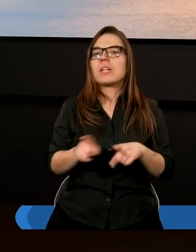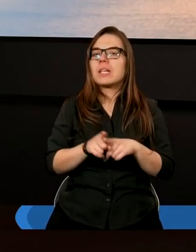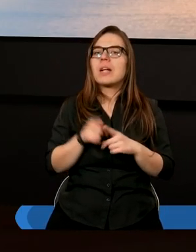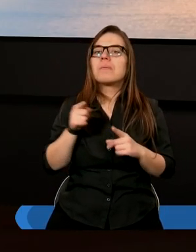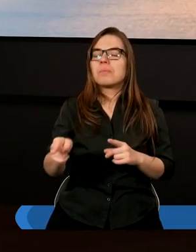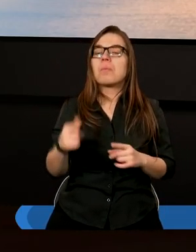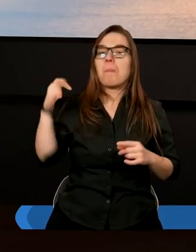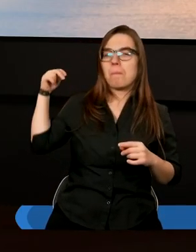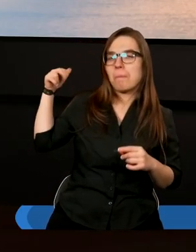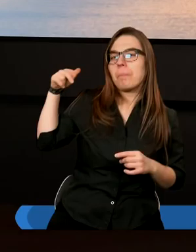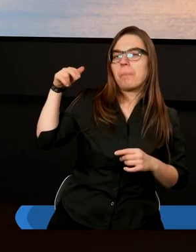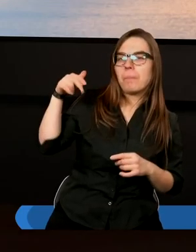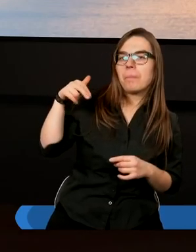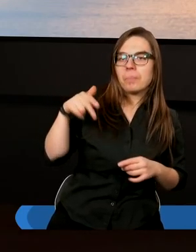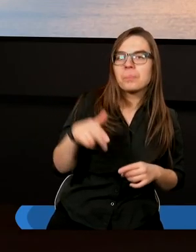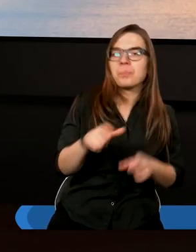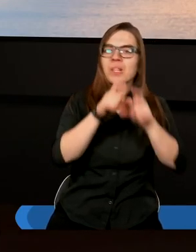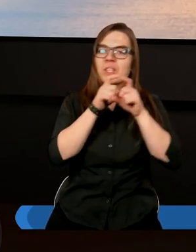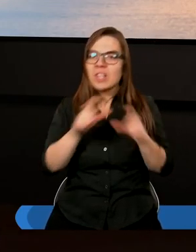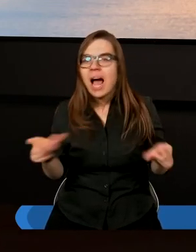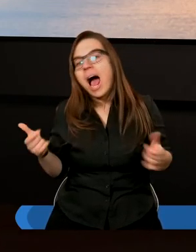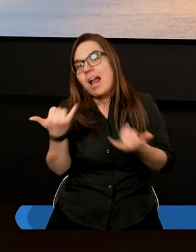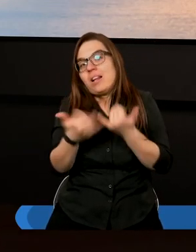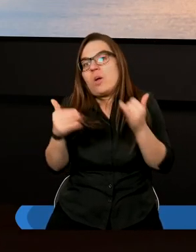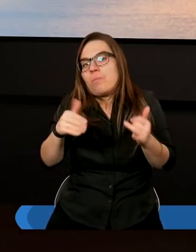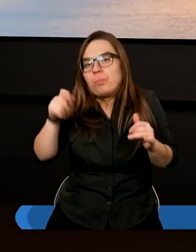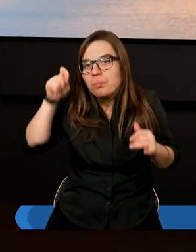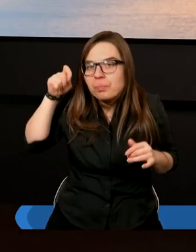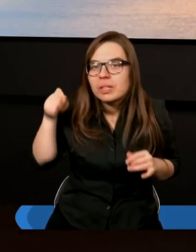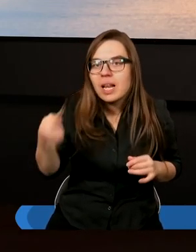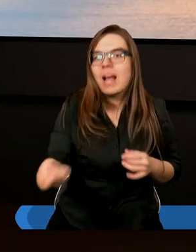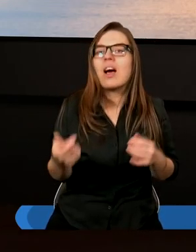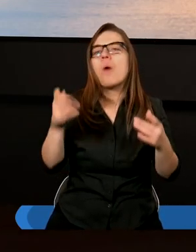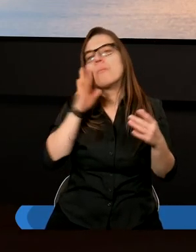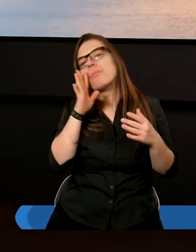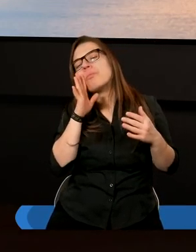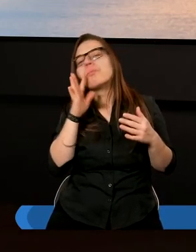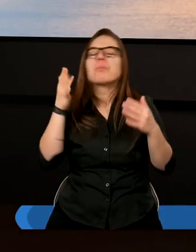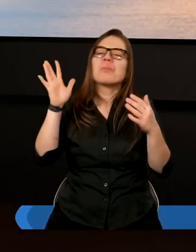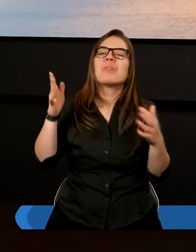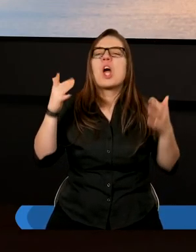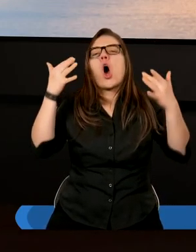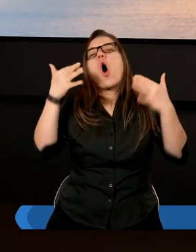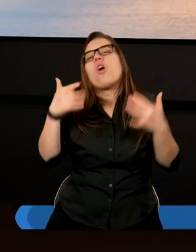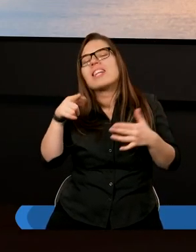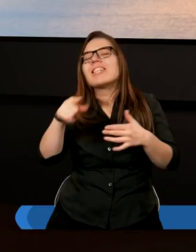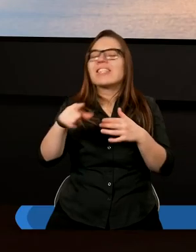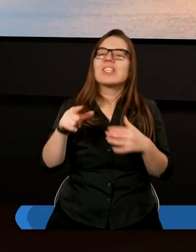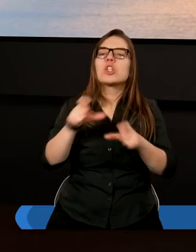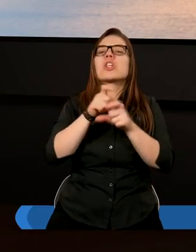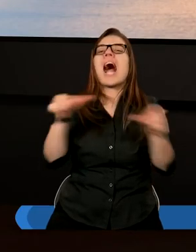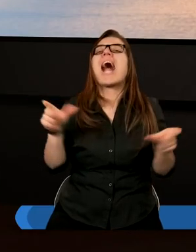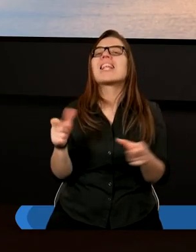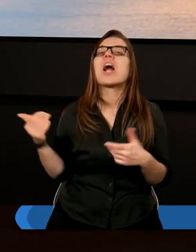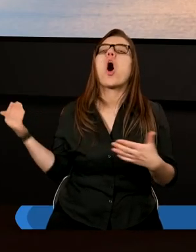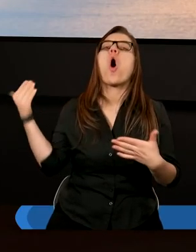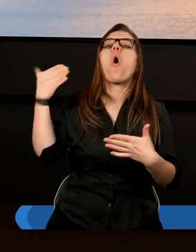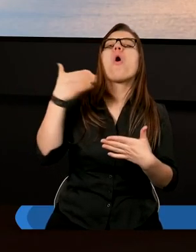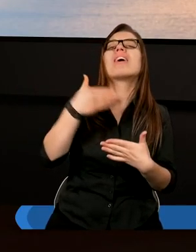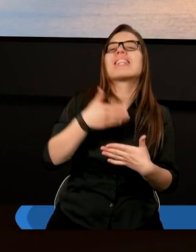że przyjdzie czas, jeżeli tak można nazwać, jakichś rozliczeń, kiedy ten, który nas